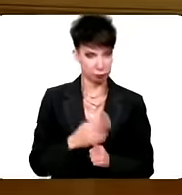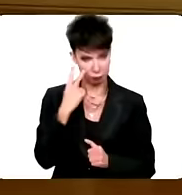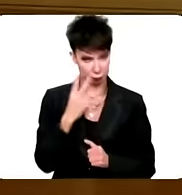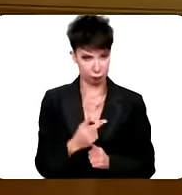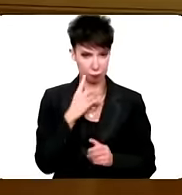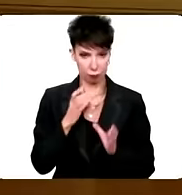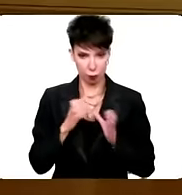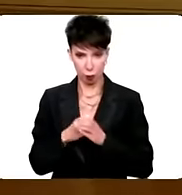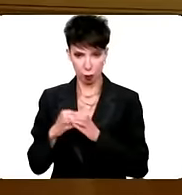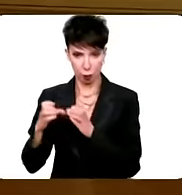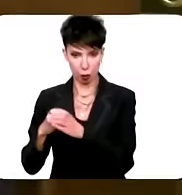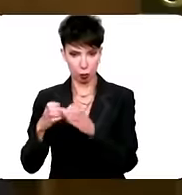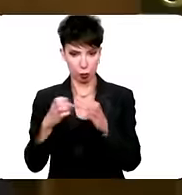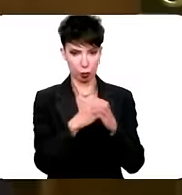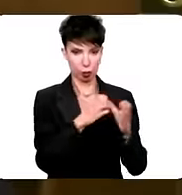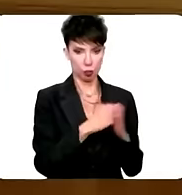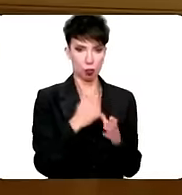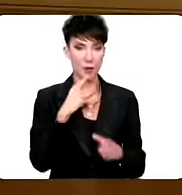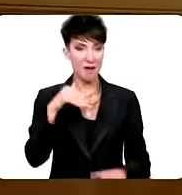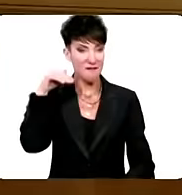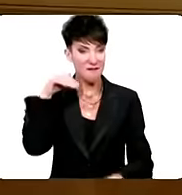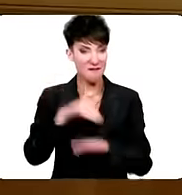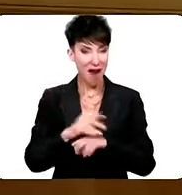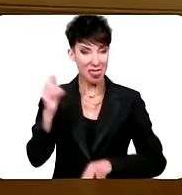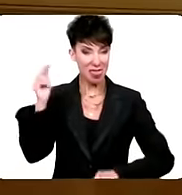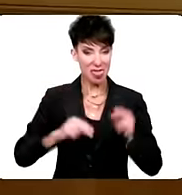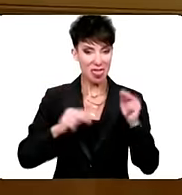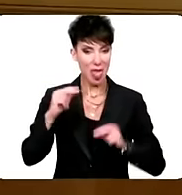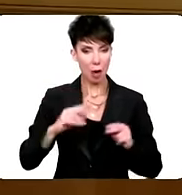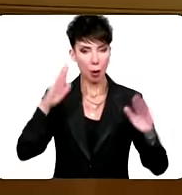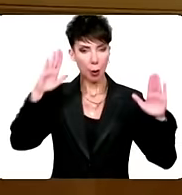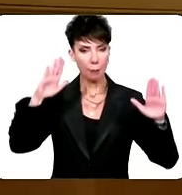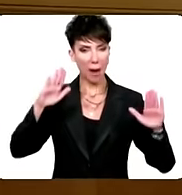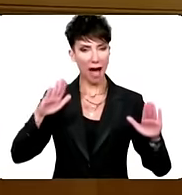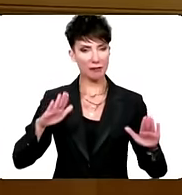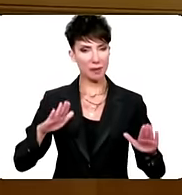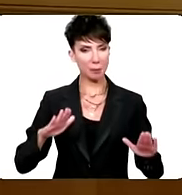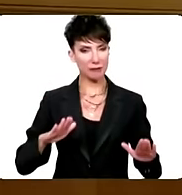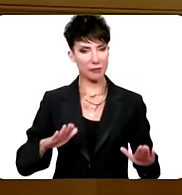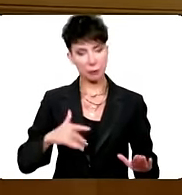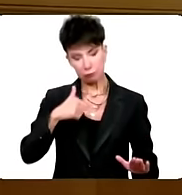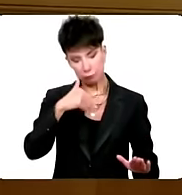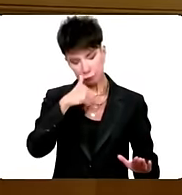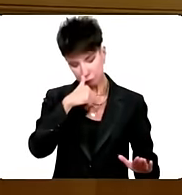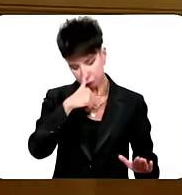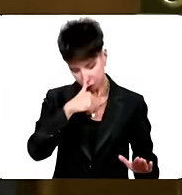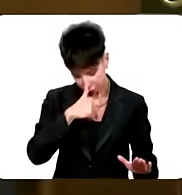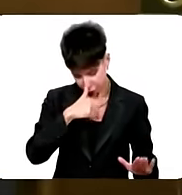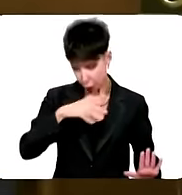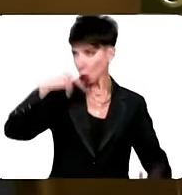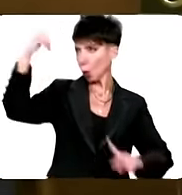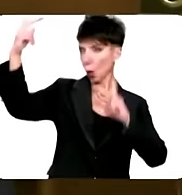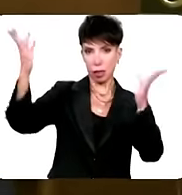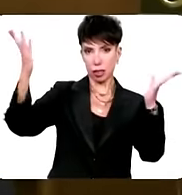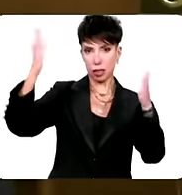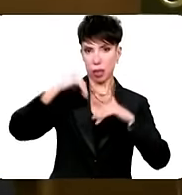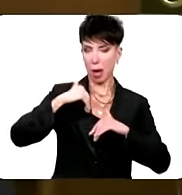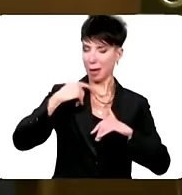μια σεμνότητα το βράδυ των εκλογών. Έπεσαν οι τόνοι. Καλό είναι αυτό. Για όλους μας. Συμβαίνει